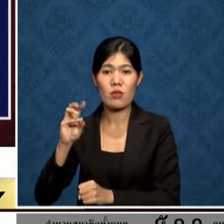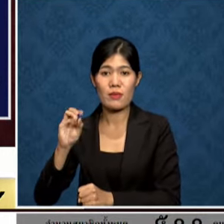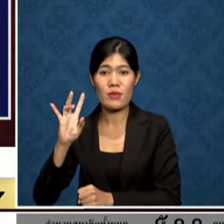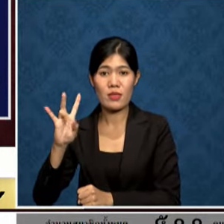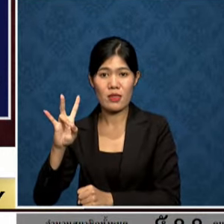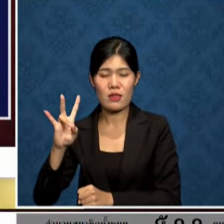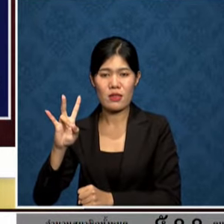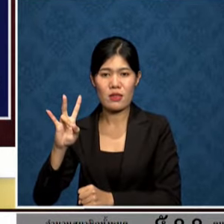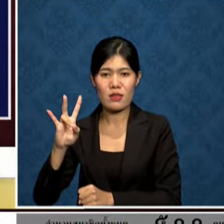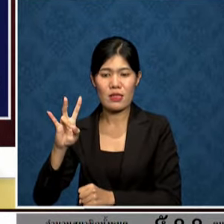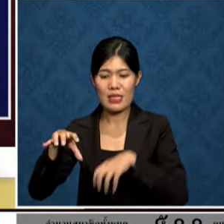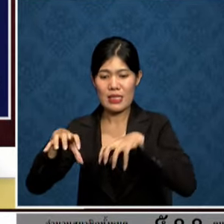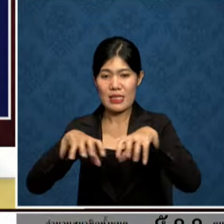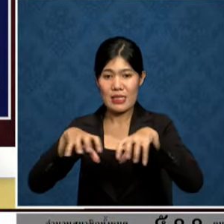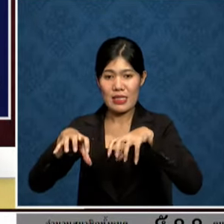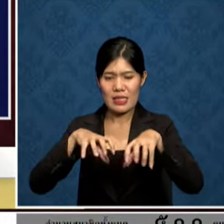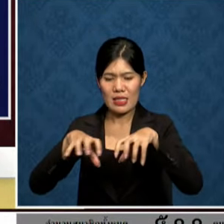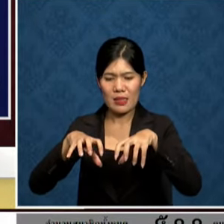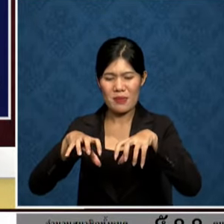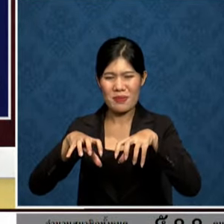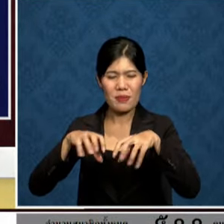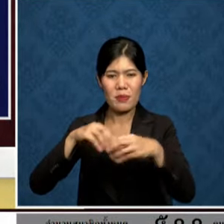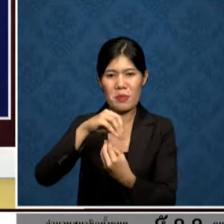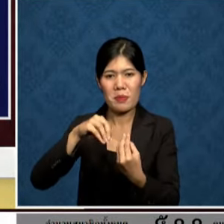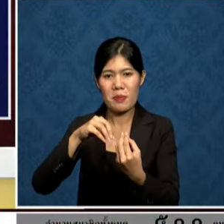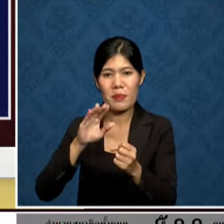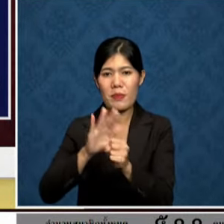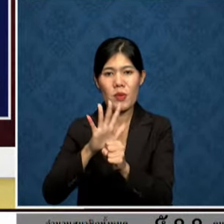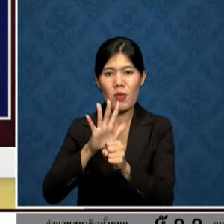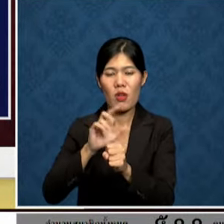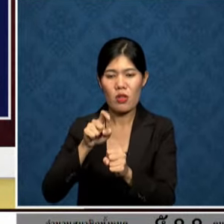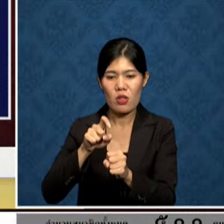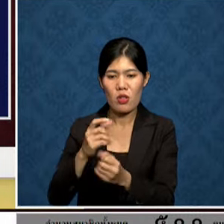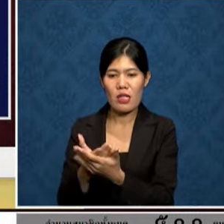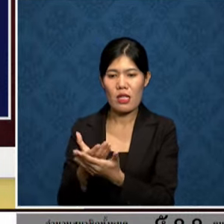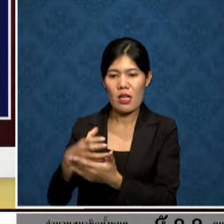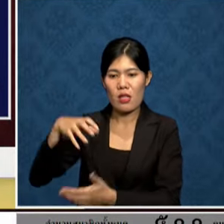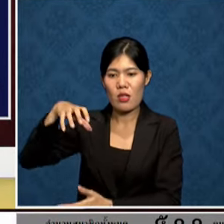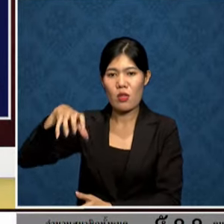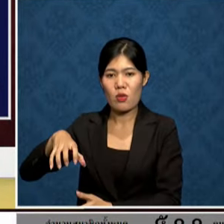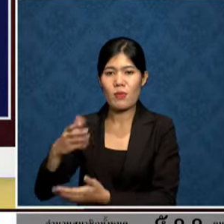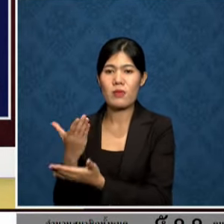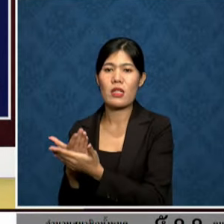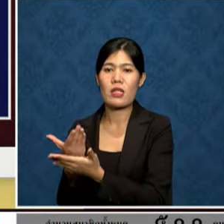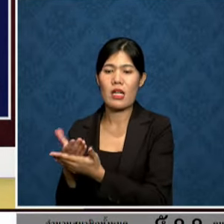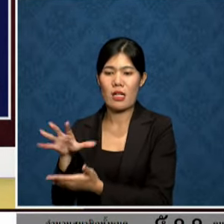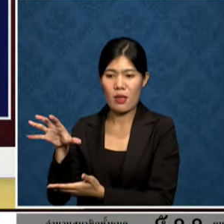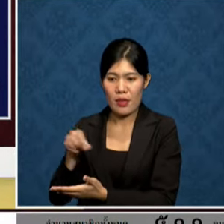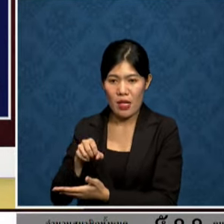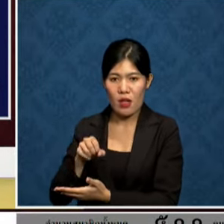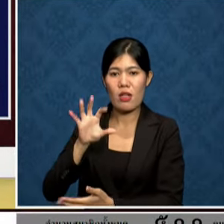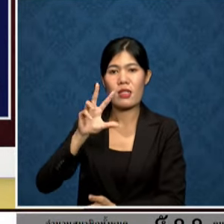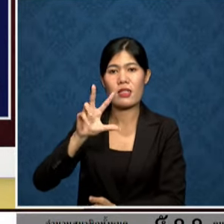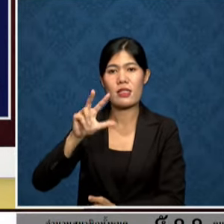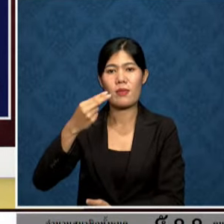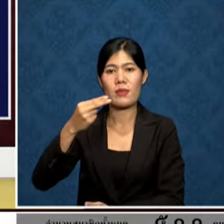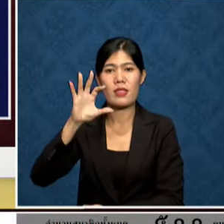ได้รับจัดสรรไว้ไม่เพียงพอแล้วค่ะแล้วก็ต้องไปใช้เงินคงคลังสูงถึง 39,000ล้านบาทเรียบร้อย